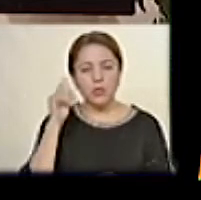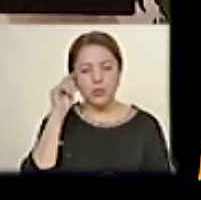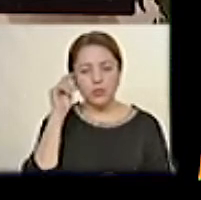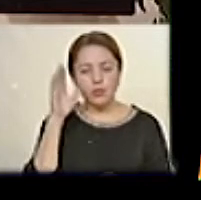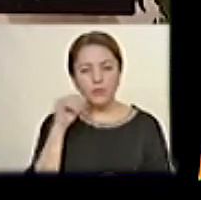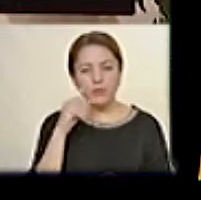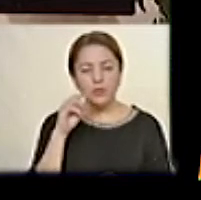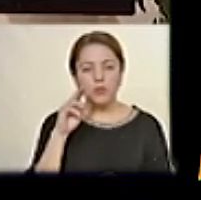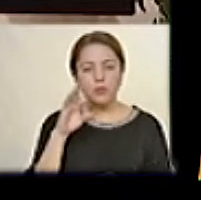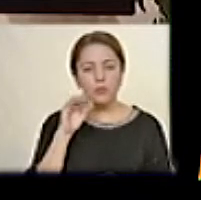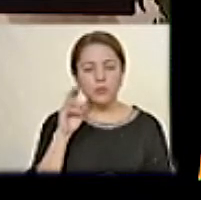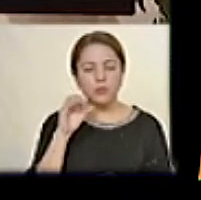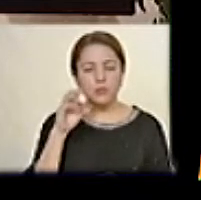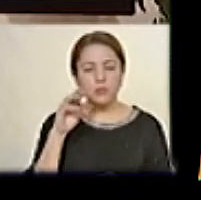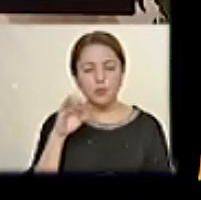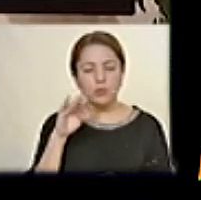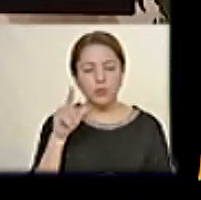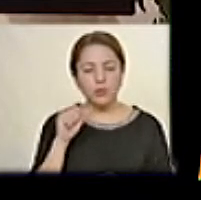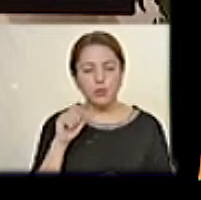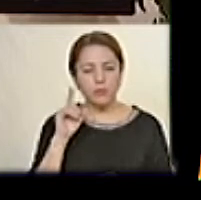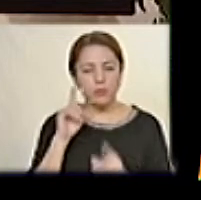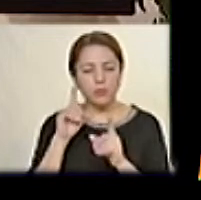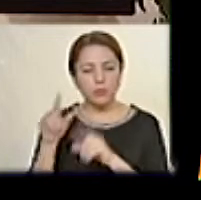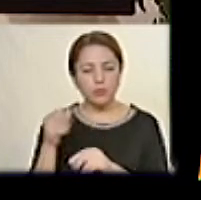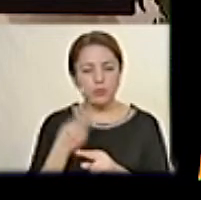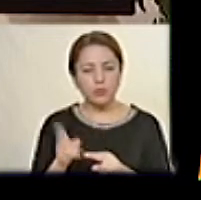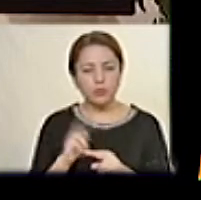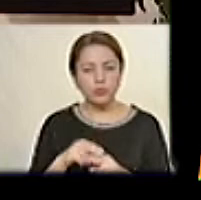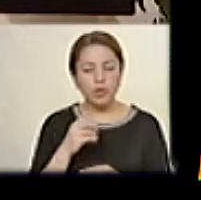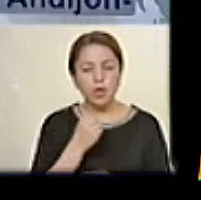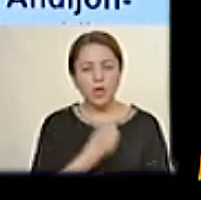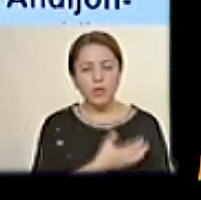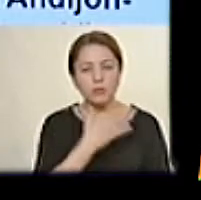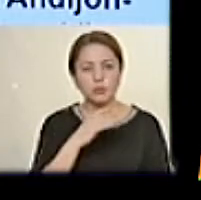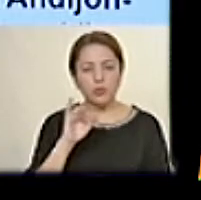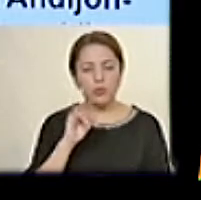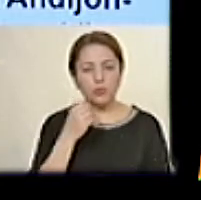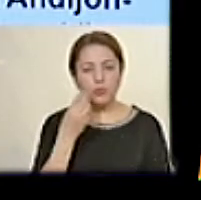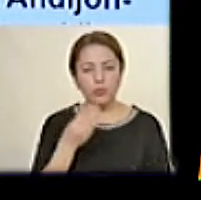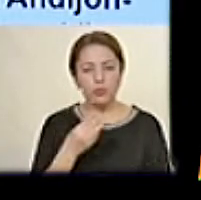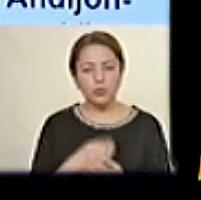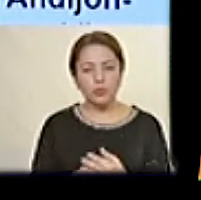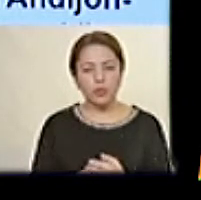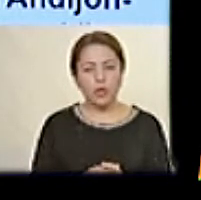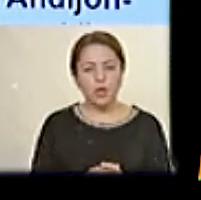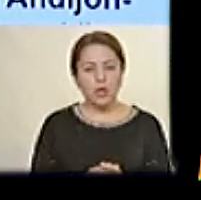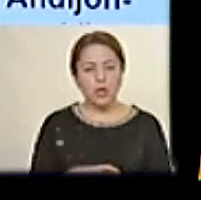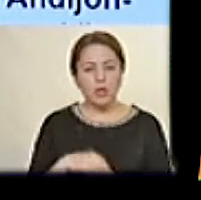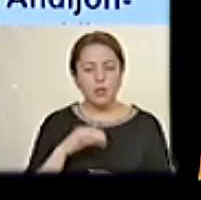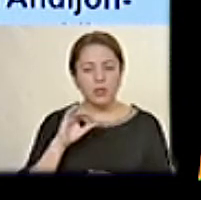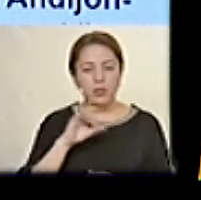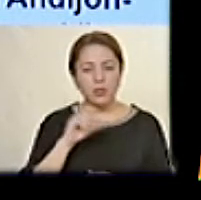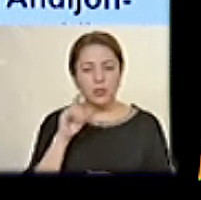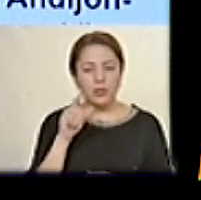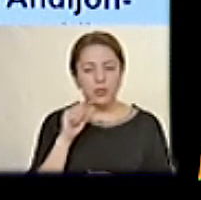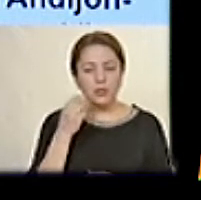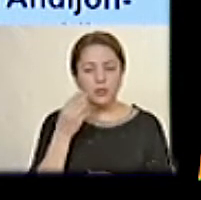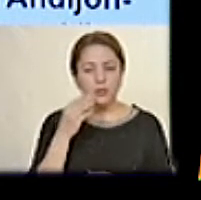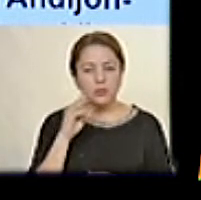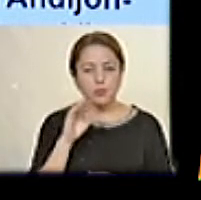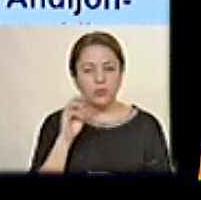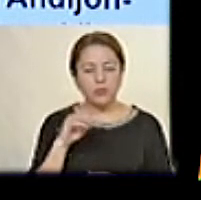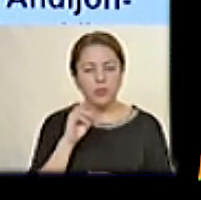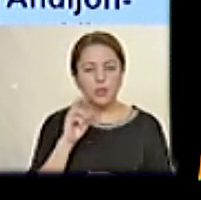chiqish uchun, demak, Andijon, O'sh, Ergashdan, Qashqar avtomobil yo'li, Hind okeaniga chiqish imkonini